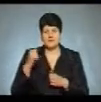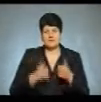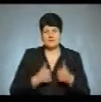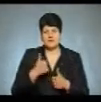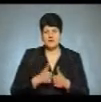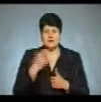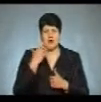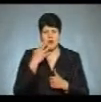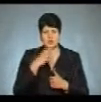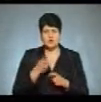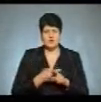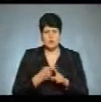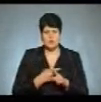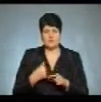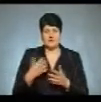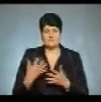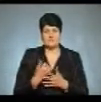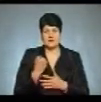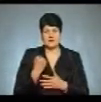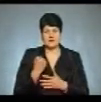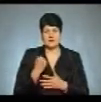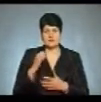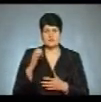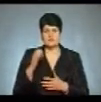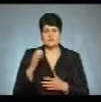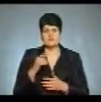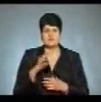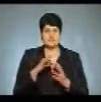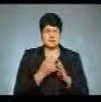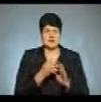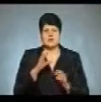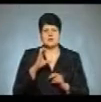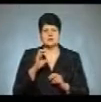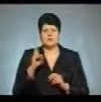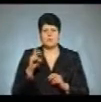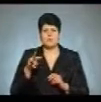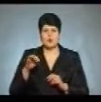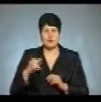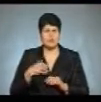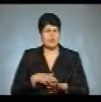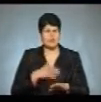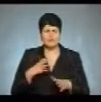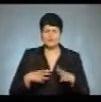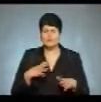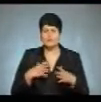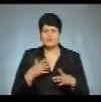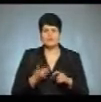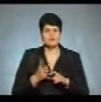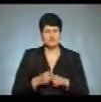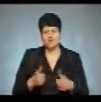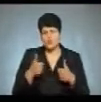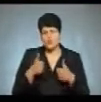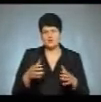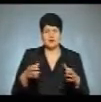«Гаряча бараболя». Ми виграли село Скоморохи. Я дуже радий, тому що ми дуже довго тренувалися і у нас дуже хороша